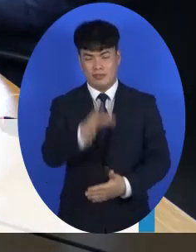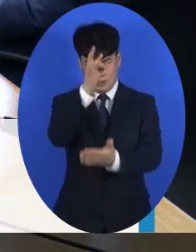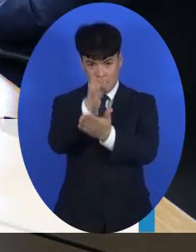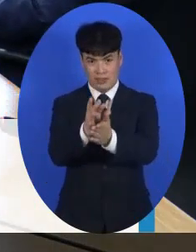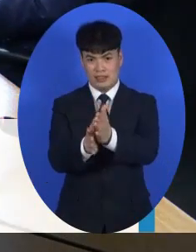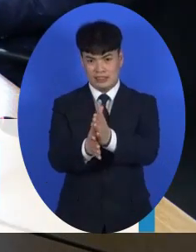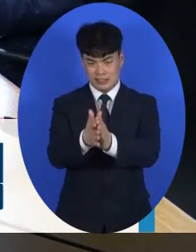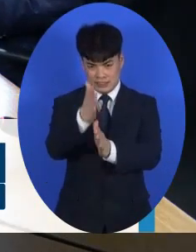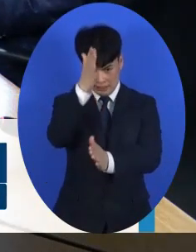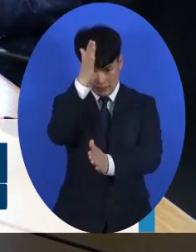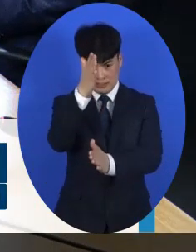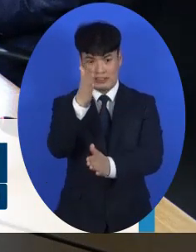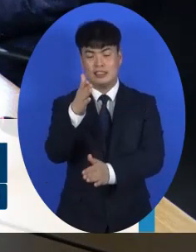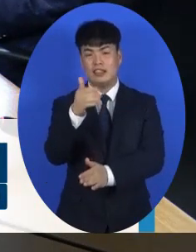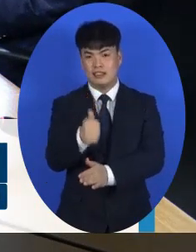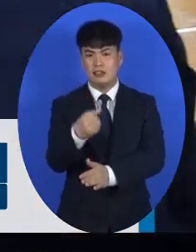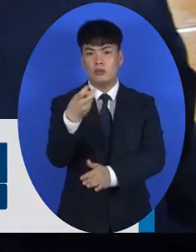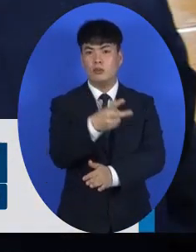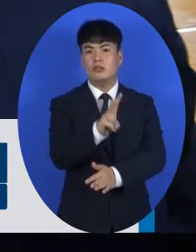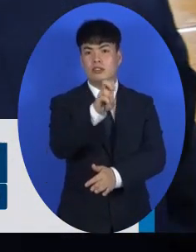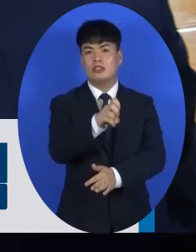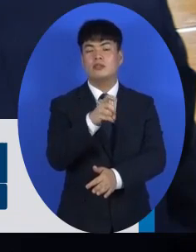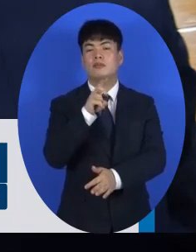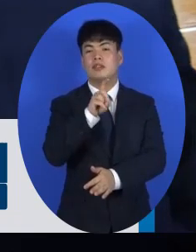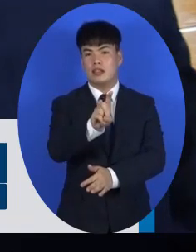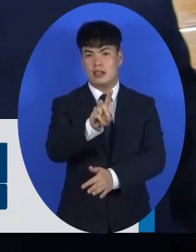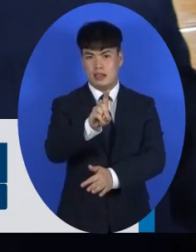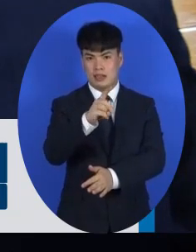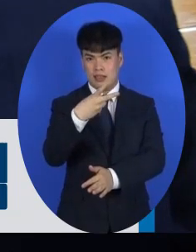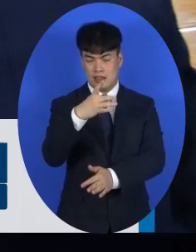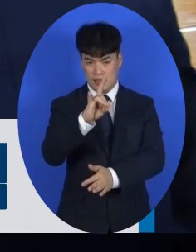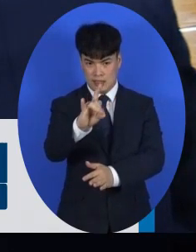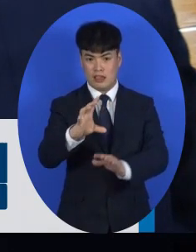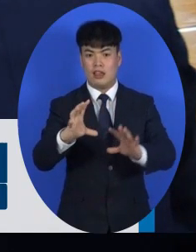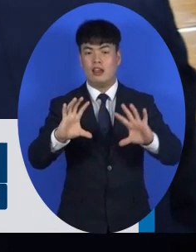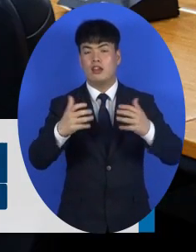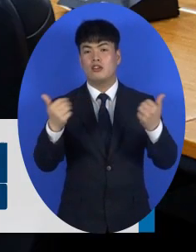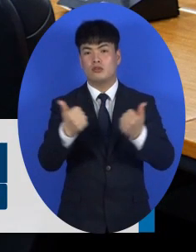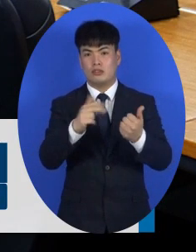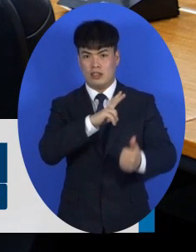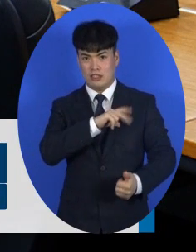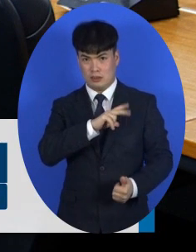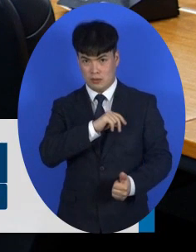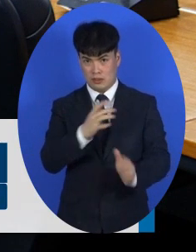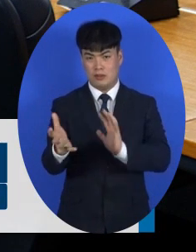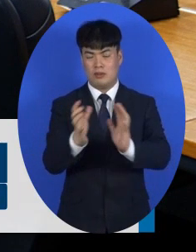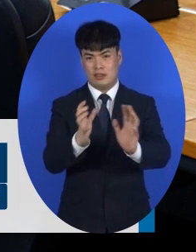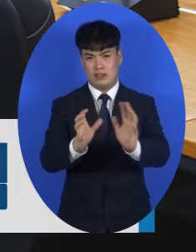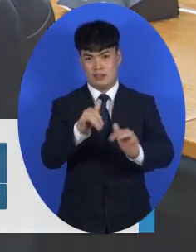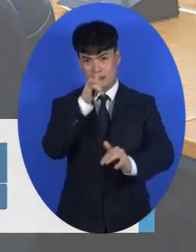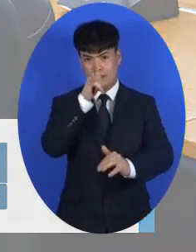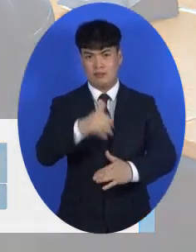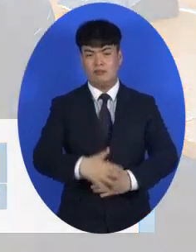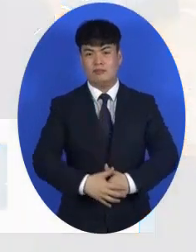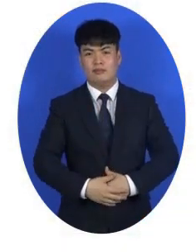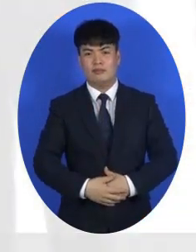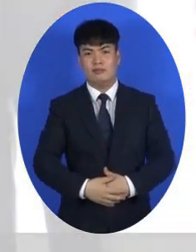최란 씨와 제21대 국회의원 당선인이 간담회를 통해 최란 씨 발전 방향에 대해 논의하는 시간을 가졌습니다.